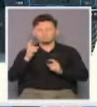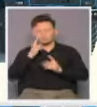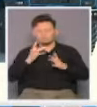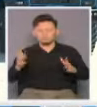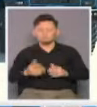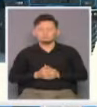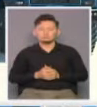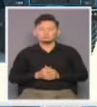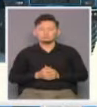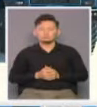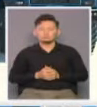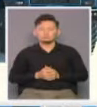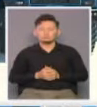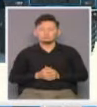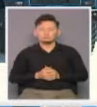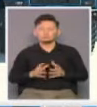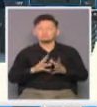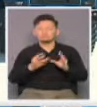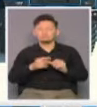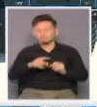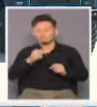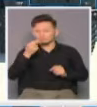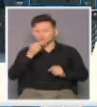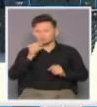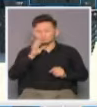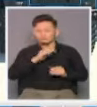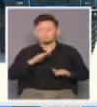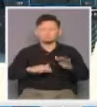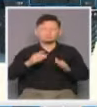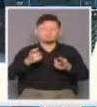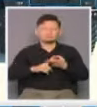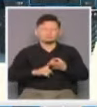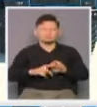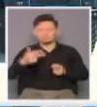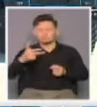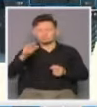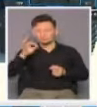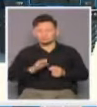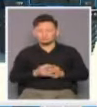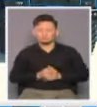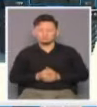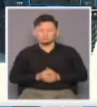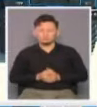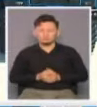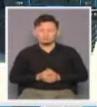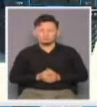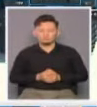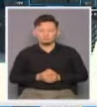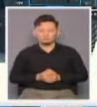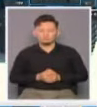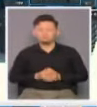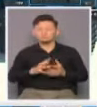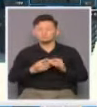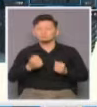территории Российской Федерации. Доля сегмента составляет порядка 30%. Автомобиль завод